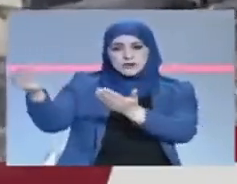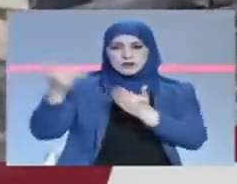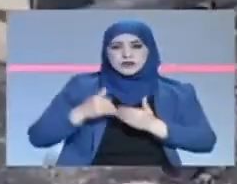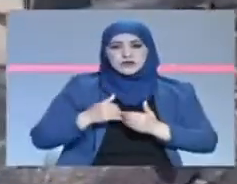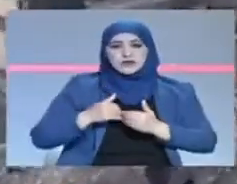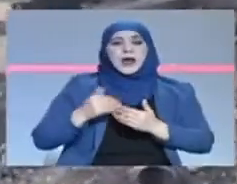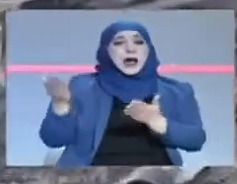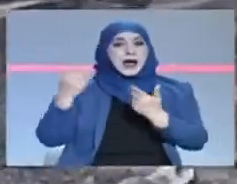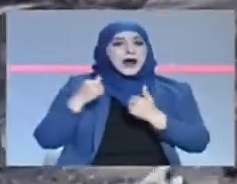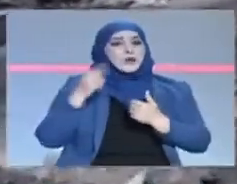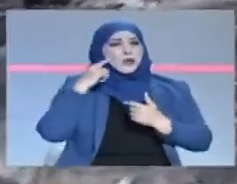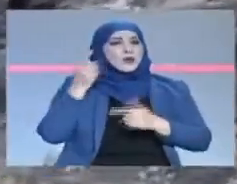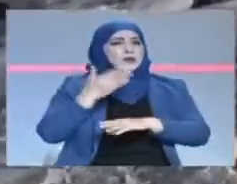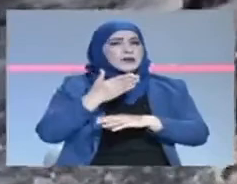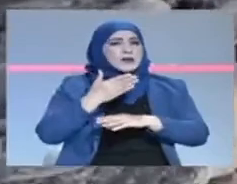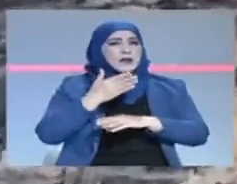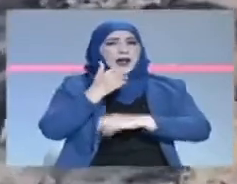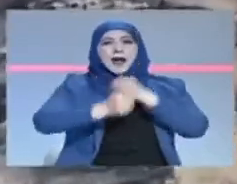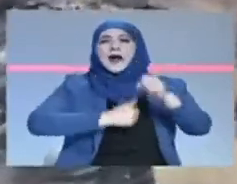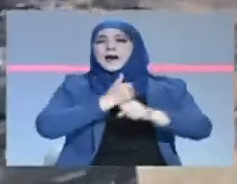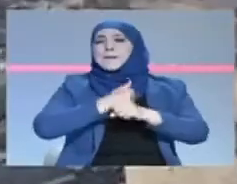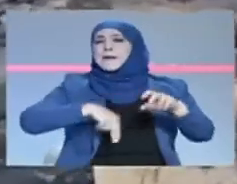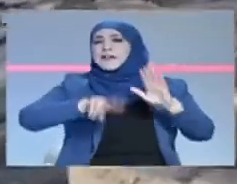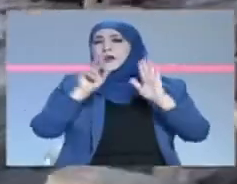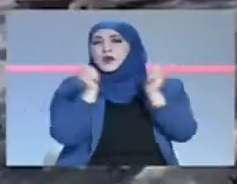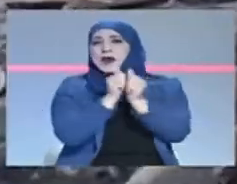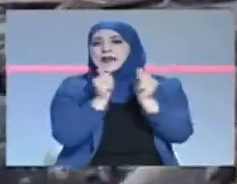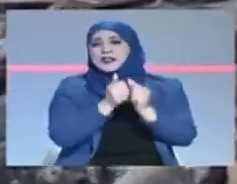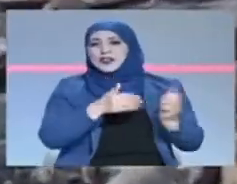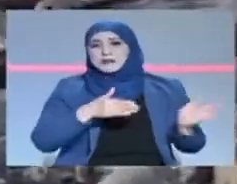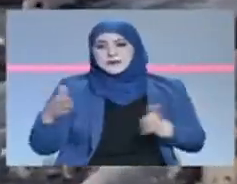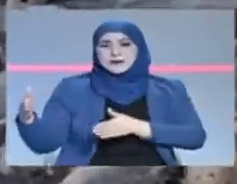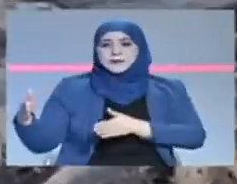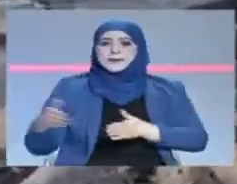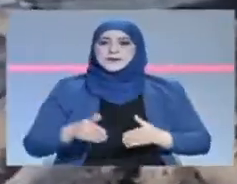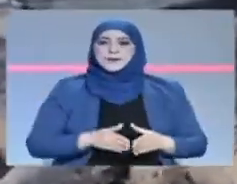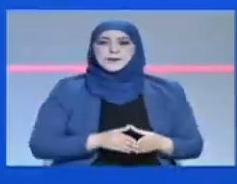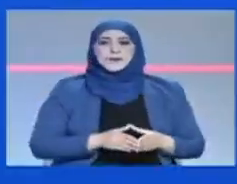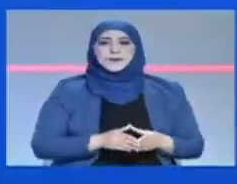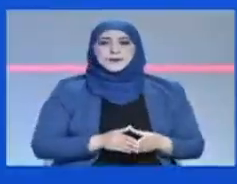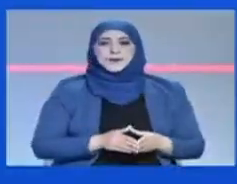الصراع في بلدهم عام 2011.